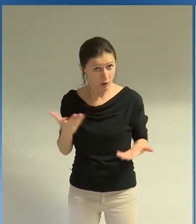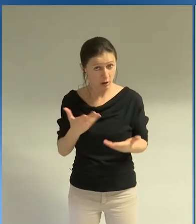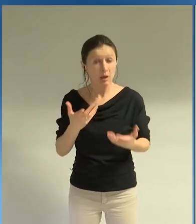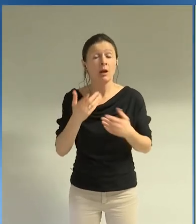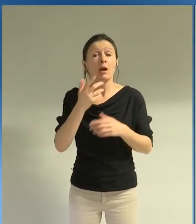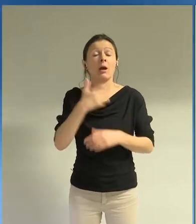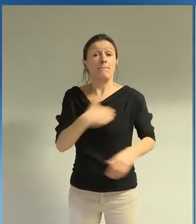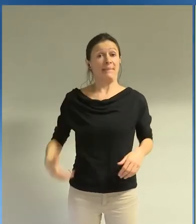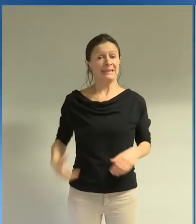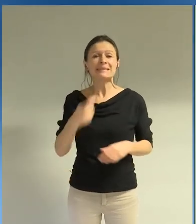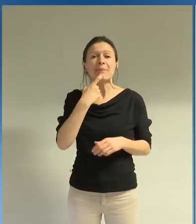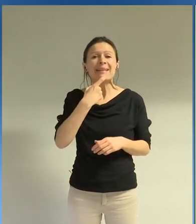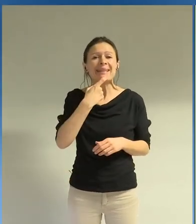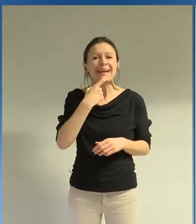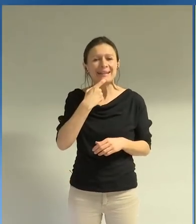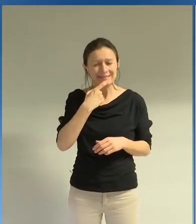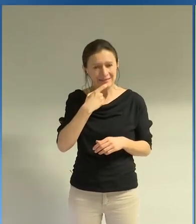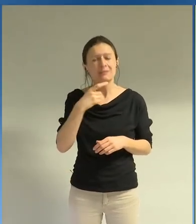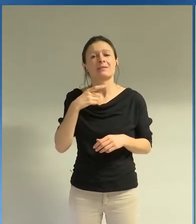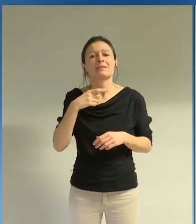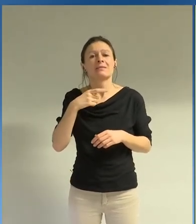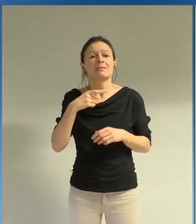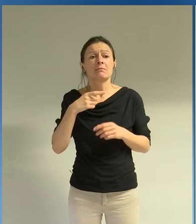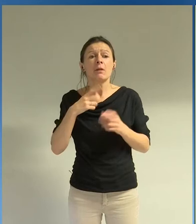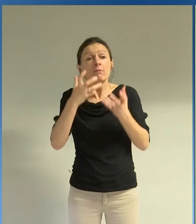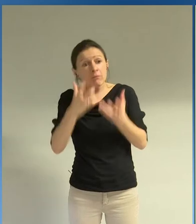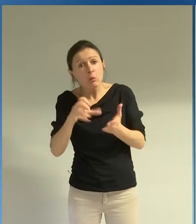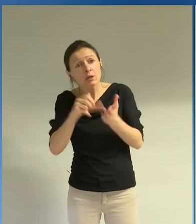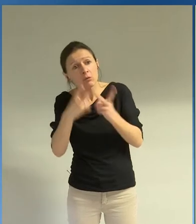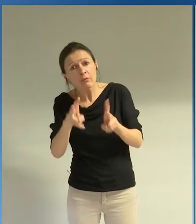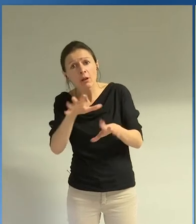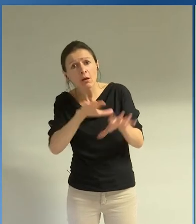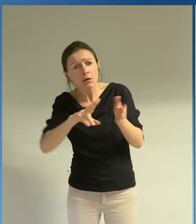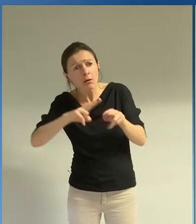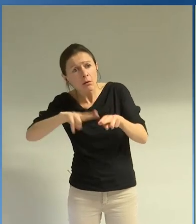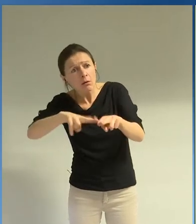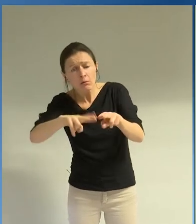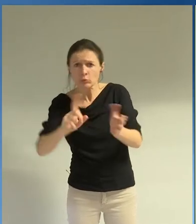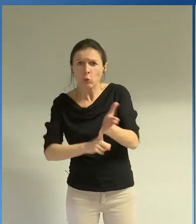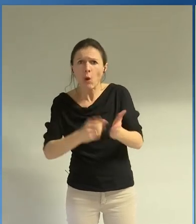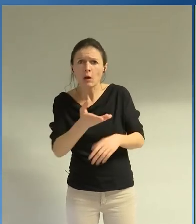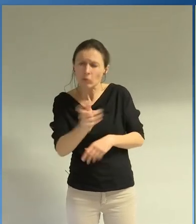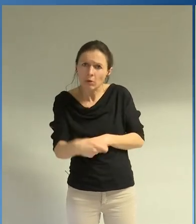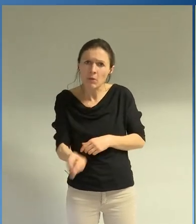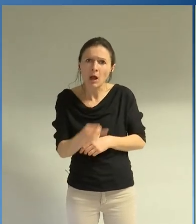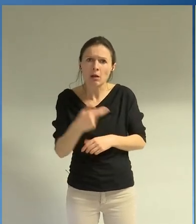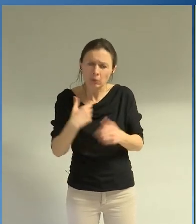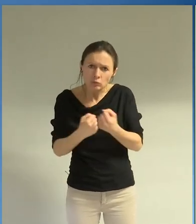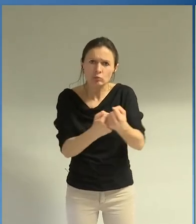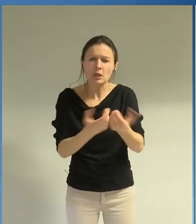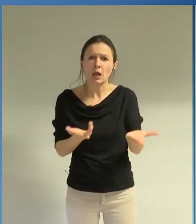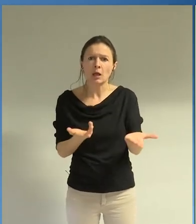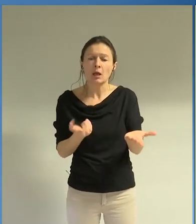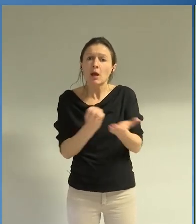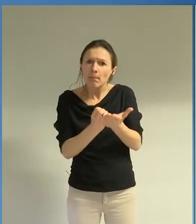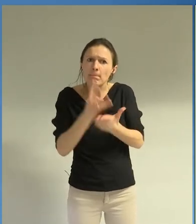martin d'hères le droit de vouloir aménager un centre ville c'est bien normal nous sommes à leurs côtés mais ce projet là et d'un